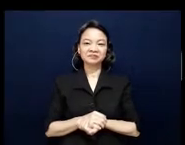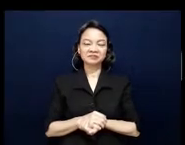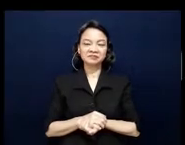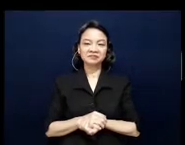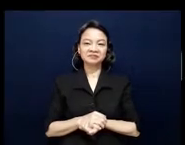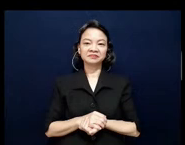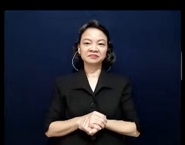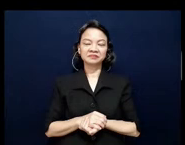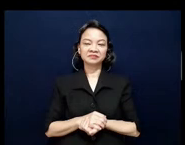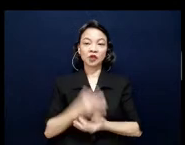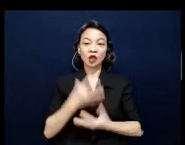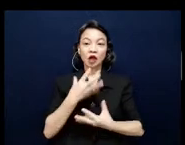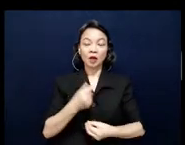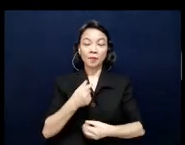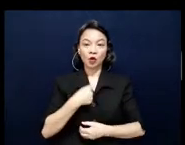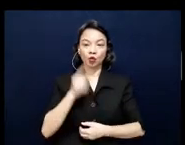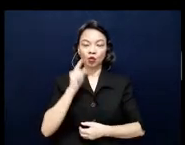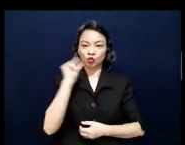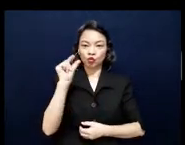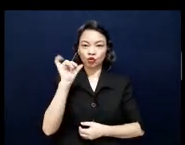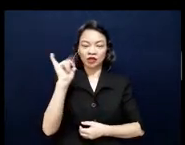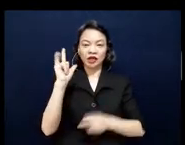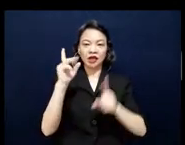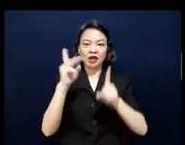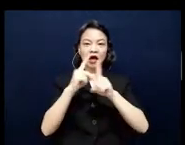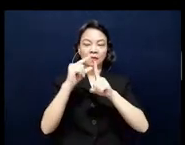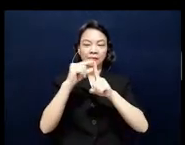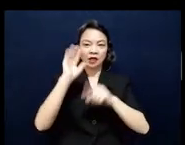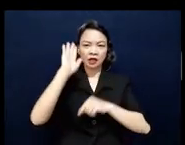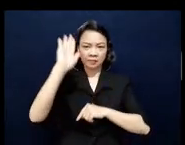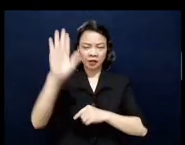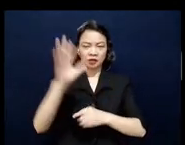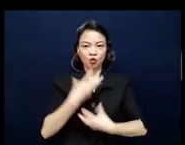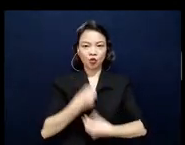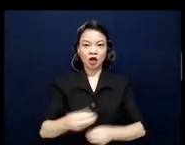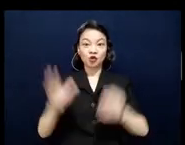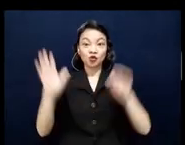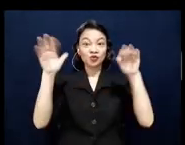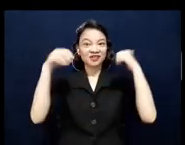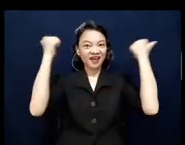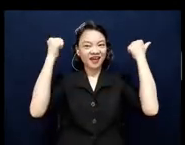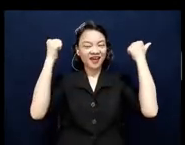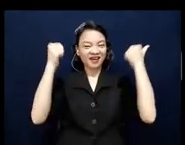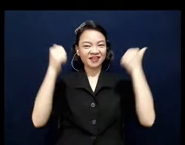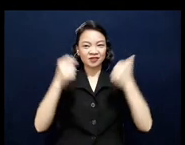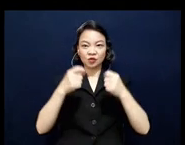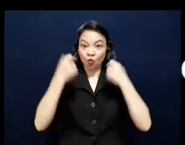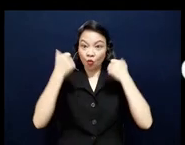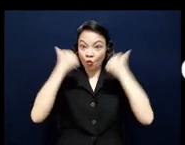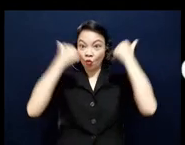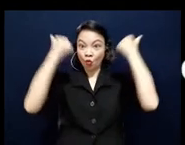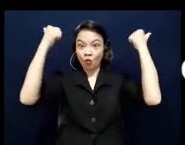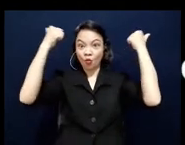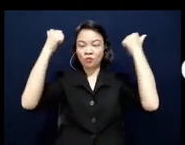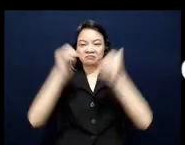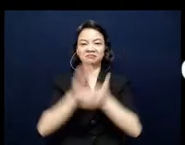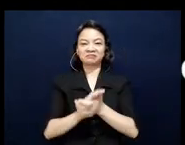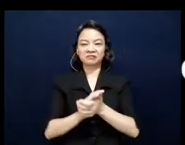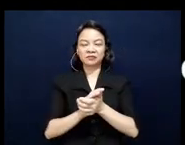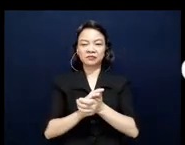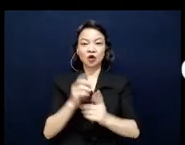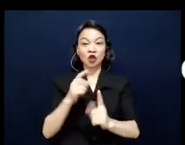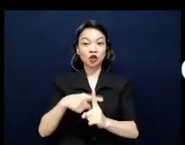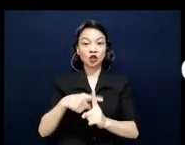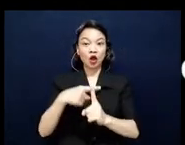Harapan aku buat YHP kedepannya itu semoga makin sukses, makin jaya, dan bisa makin